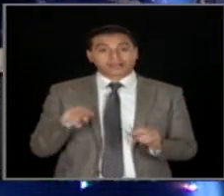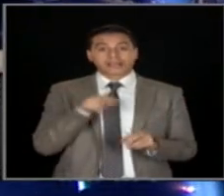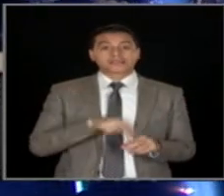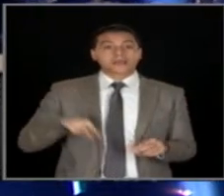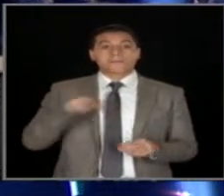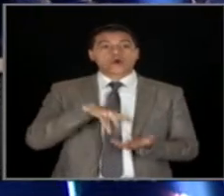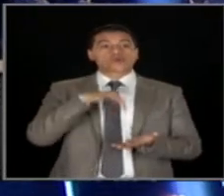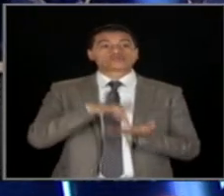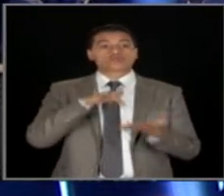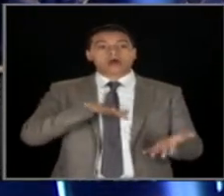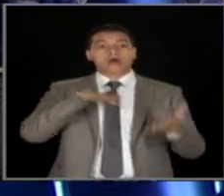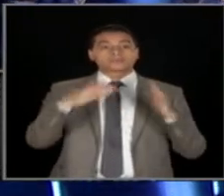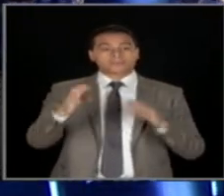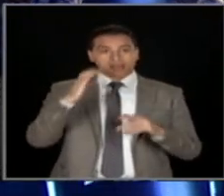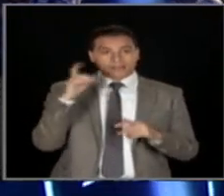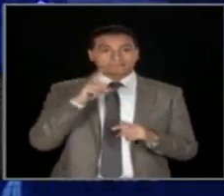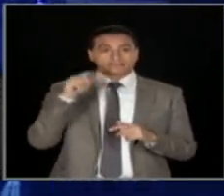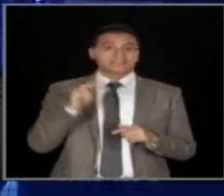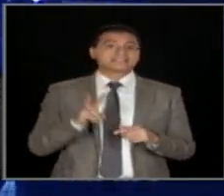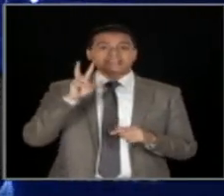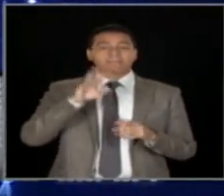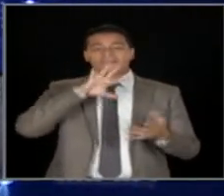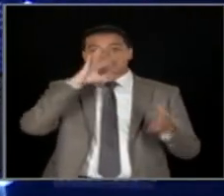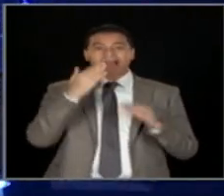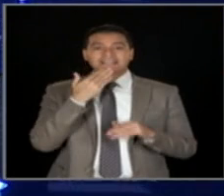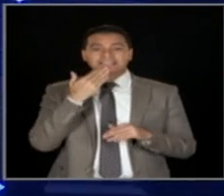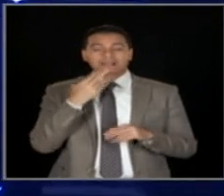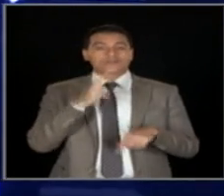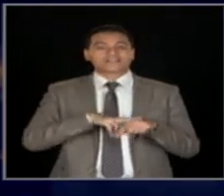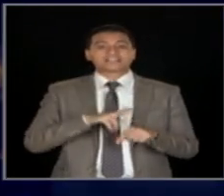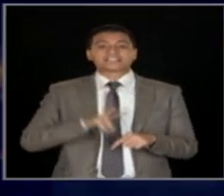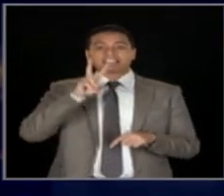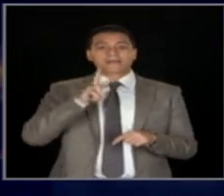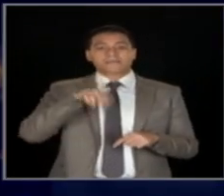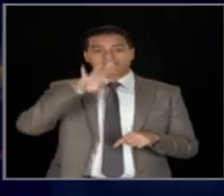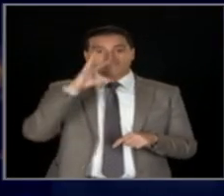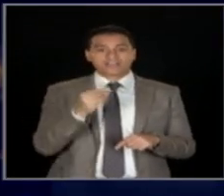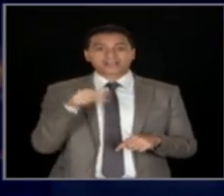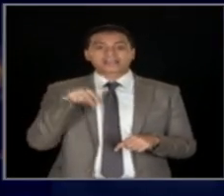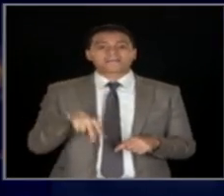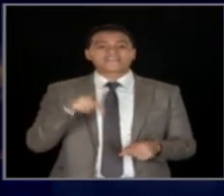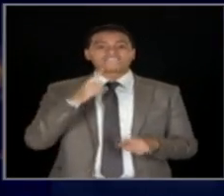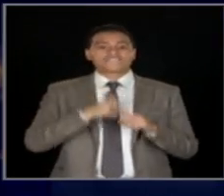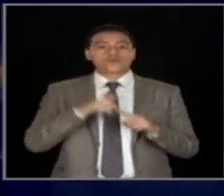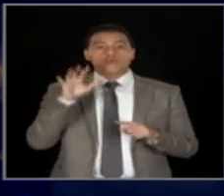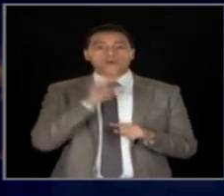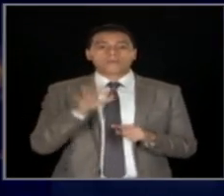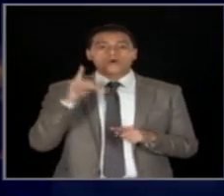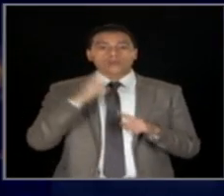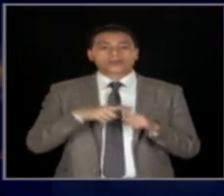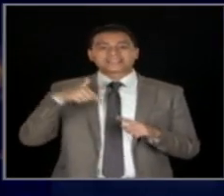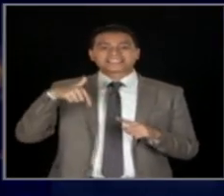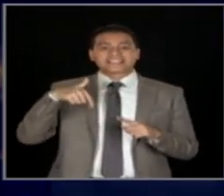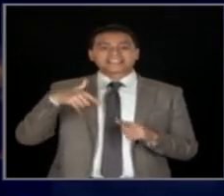28 عاصمة، 7 في آسيا، 7 في إفريقيا، 8 في أوروبا، و6